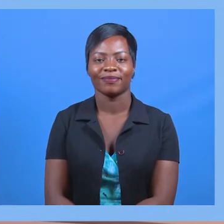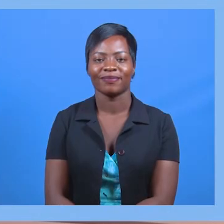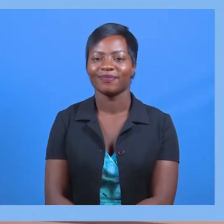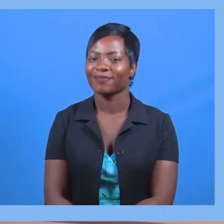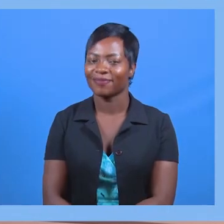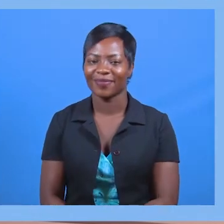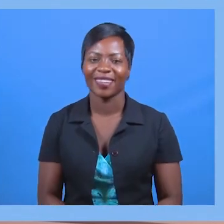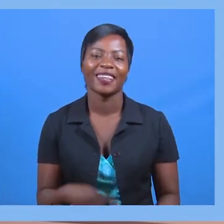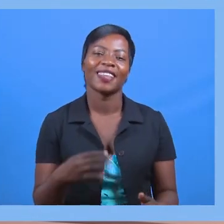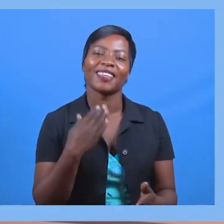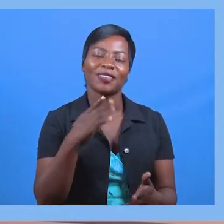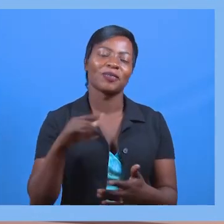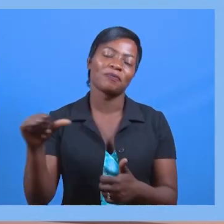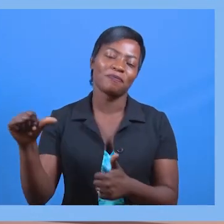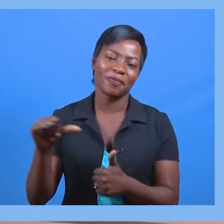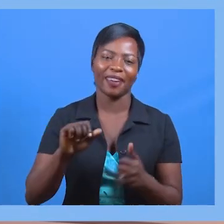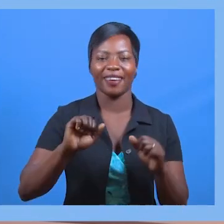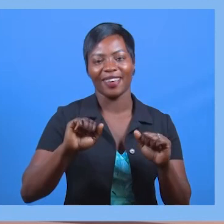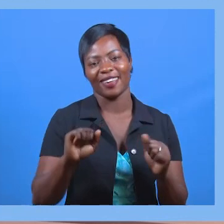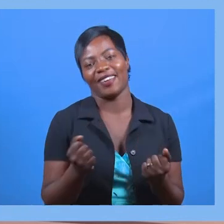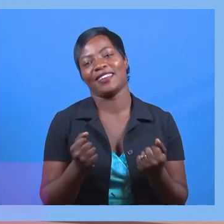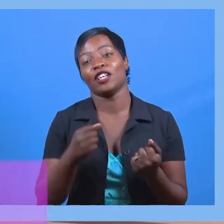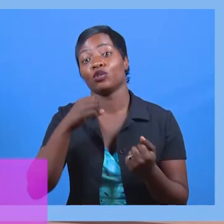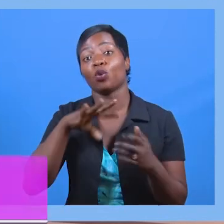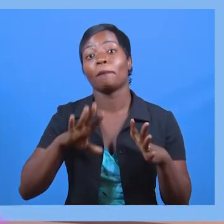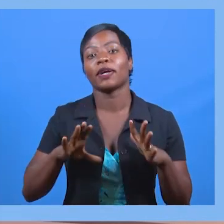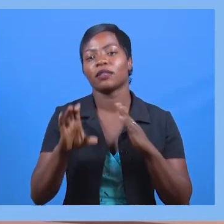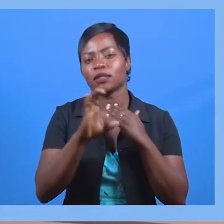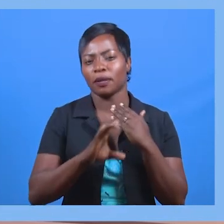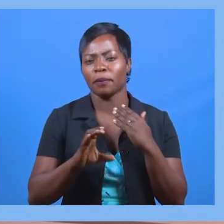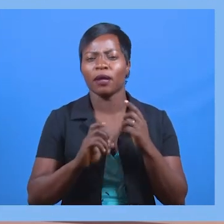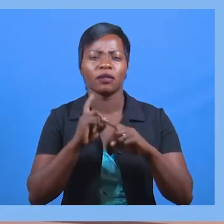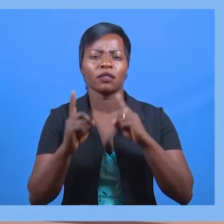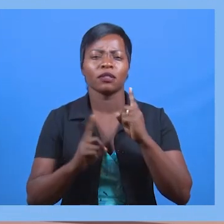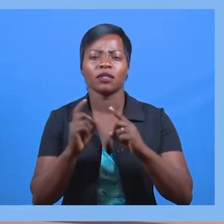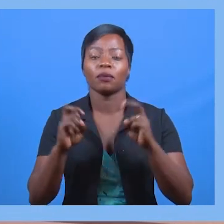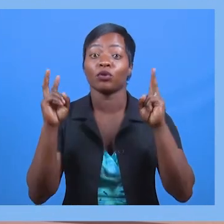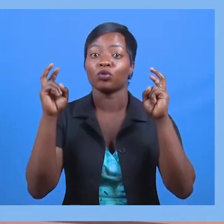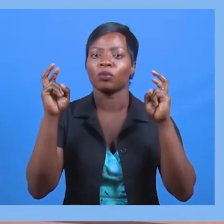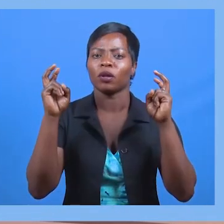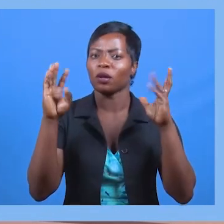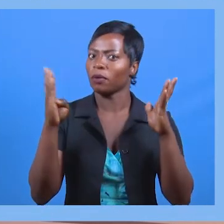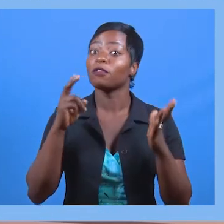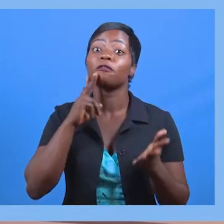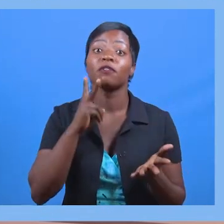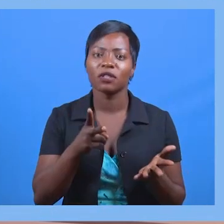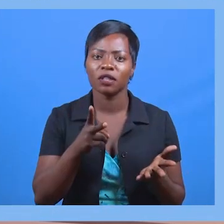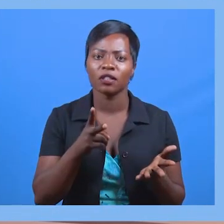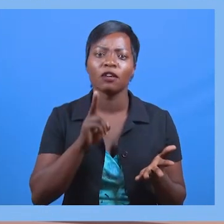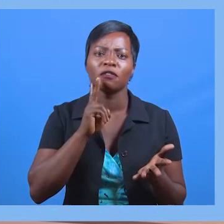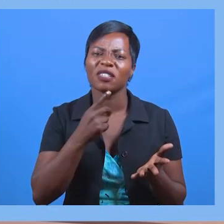Vadikani tamuchikamu chechipiri tiri muchirongwa Mai Chisamba show, umo tiri kutaura nenyaya yamakajaira, nyaya yevaenzi. Isi tiri kuti